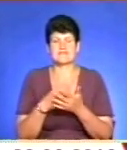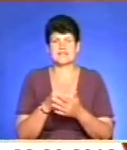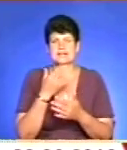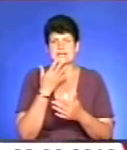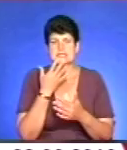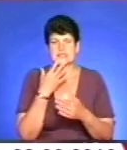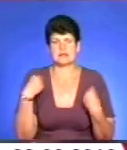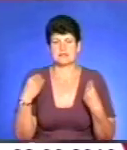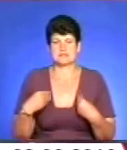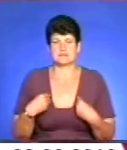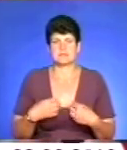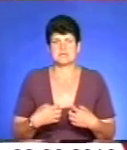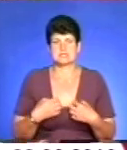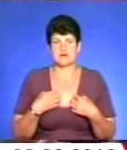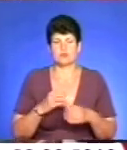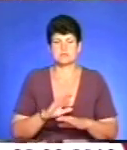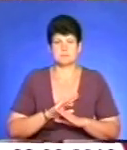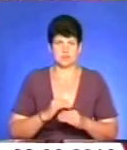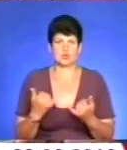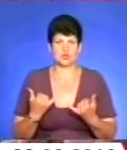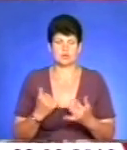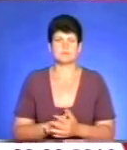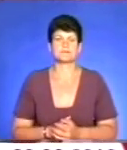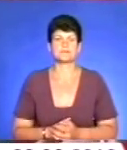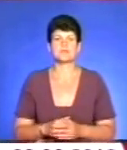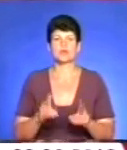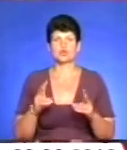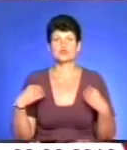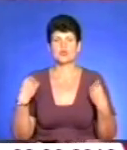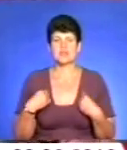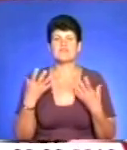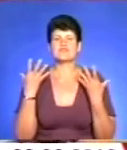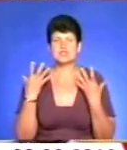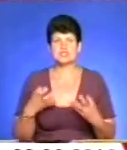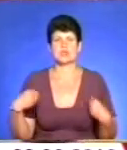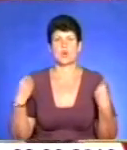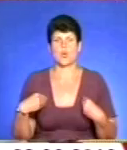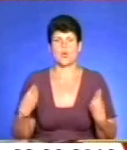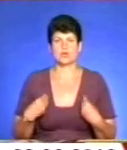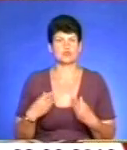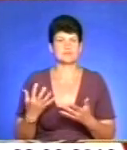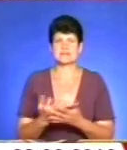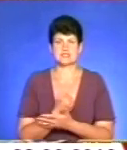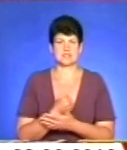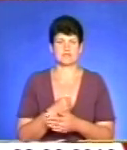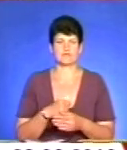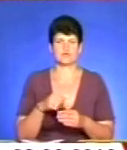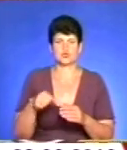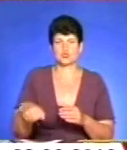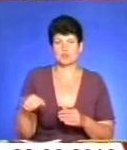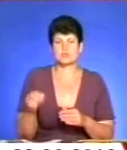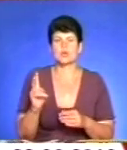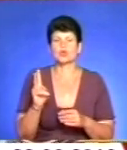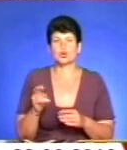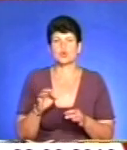страхом смерті і сьогодні. Хтось одягав на себе і зверху ще одяг, щоб не знайшли в сумці. Хтось